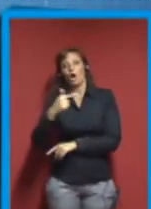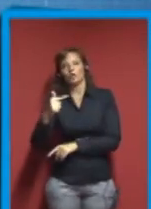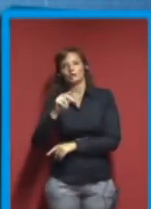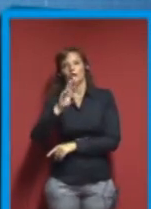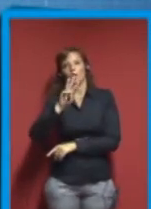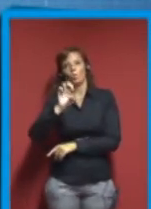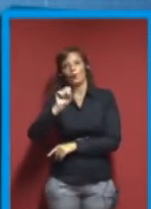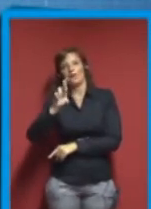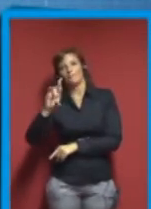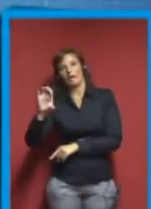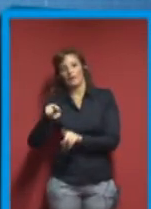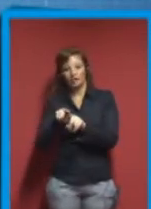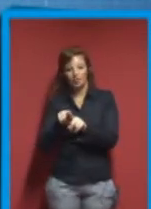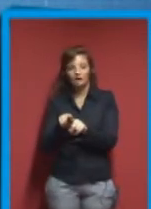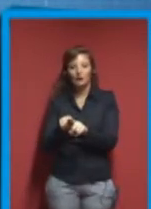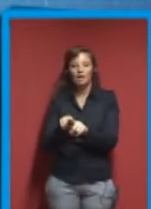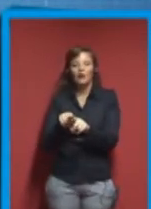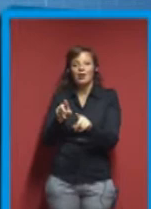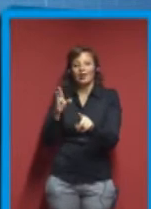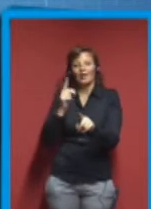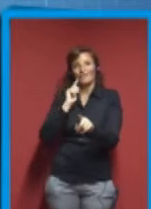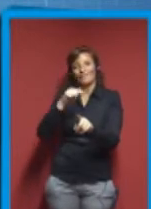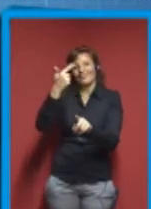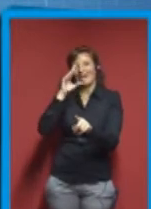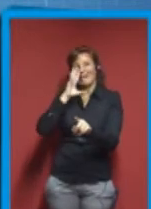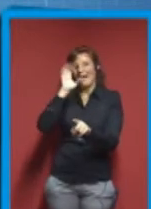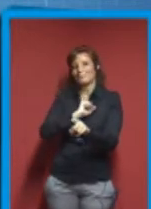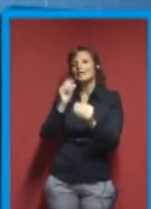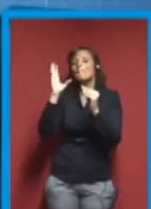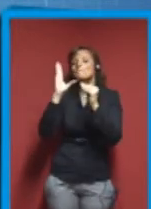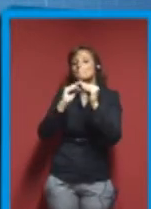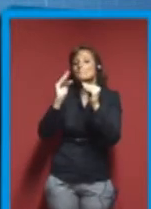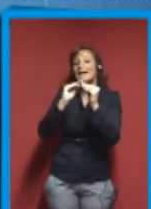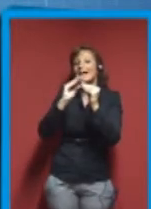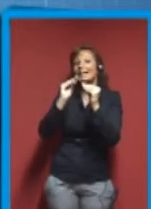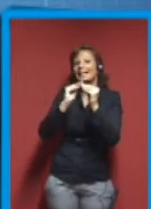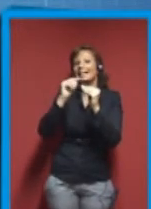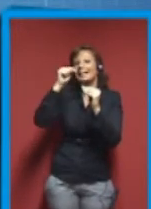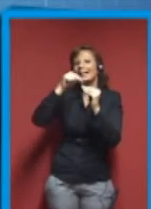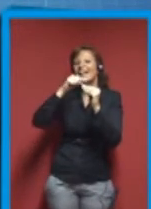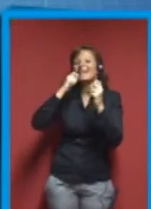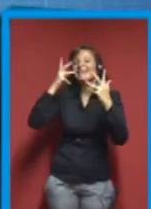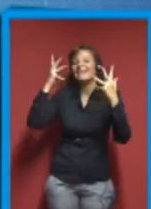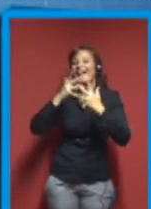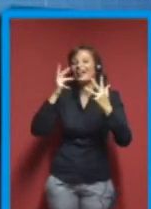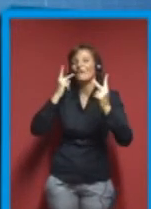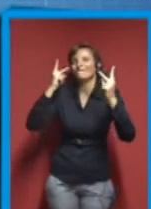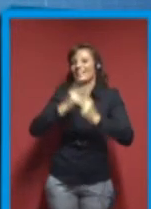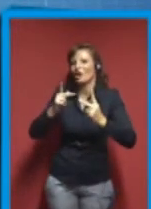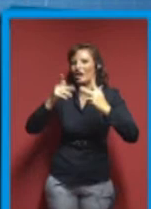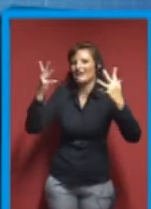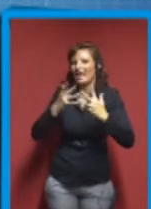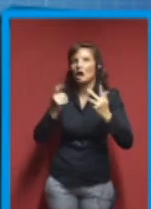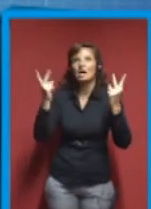Scott Weaver vi fa capire che cos'è veramente il making, cioè non c'è bisogno di tante tecnologie